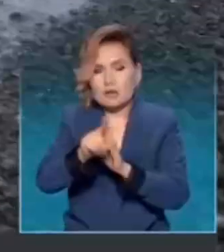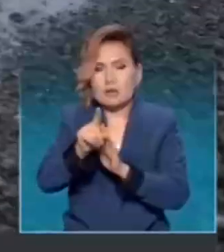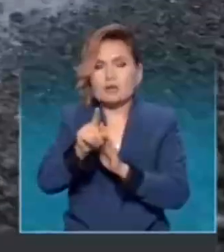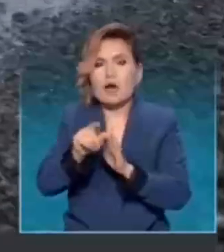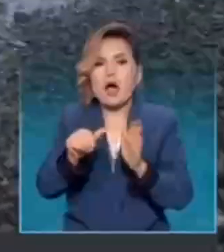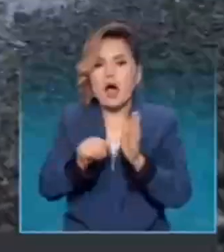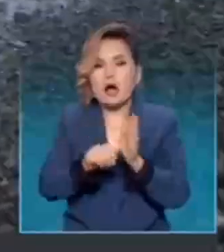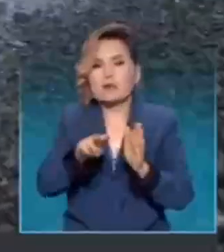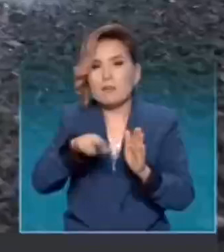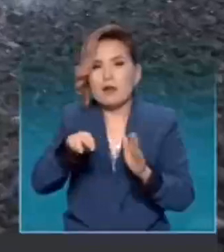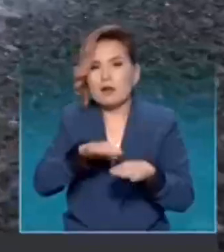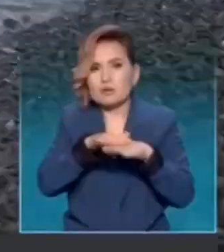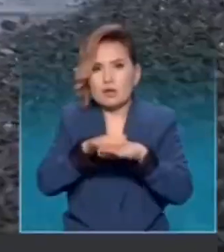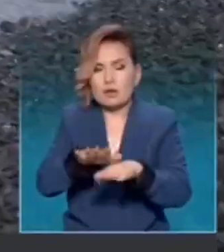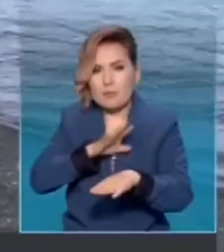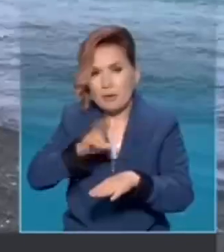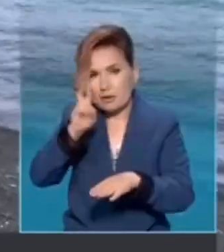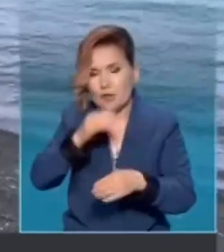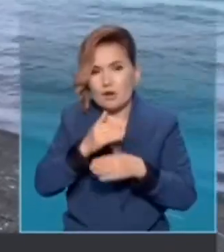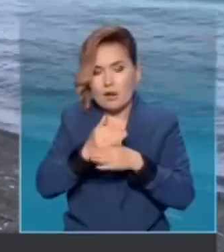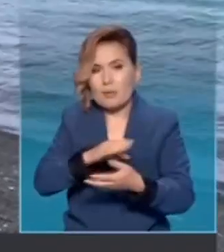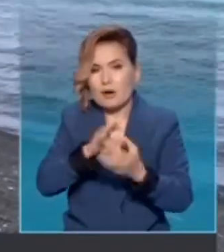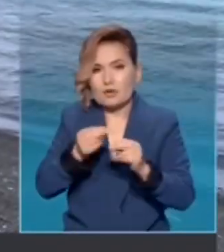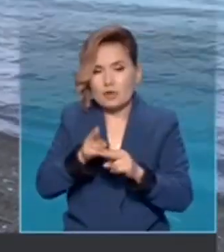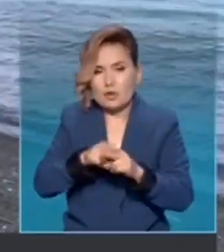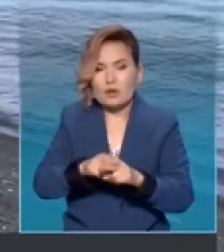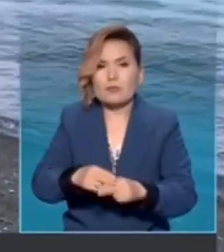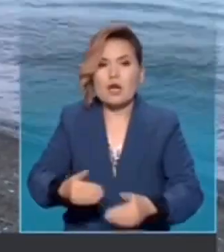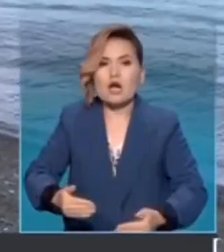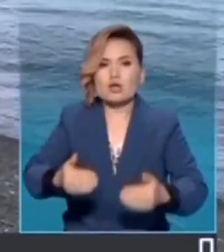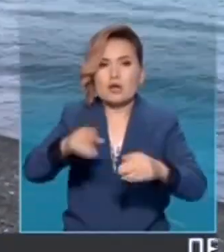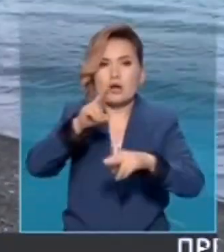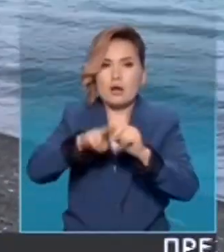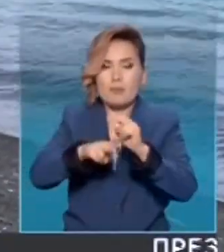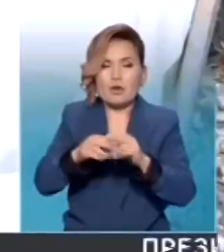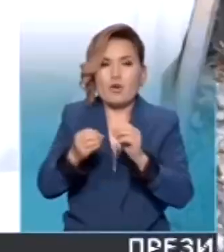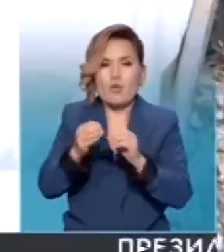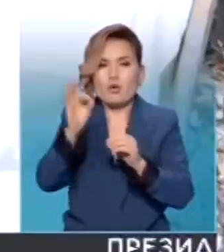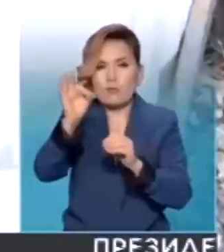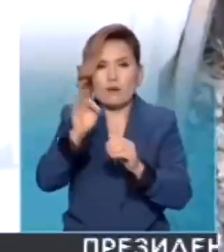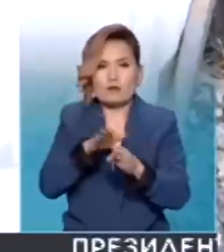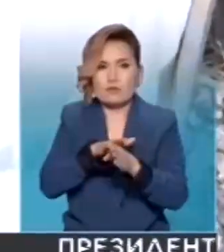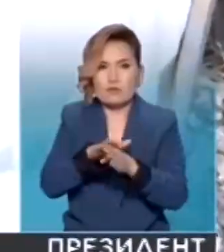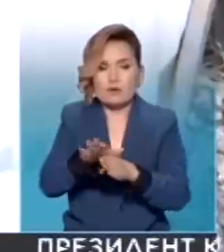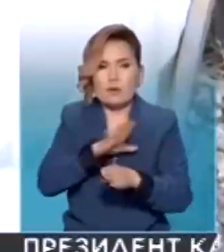жуық қаржы да қарастырылды. Мердігер мекеме 1,5 миллиард теңгеге жалпы жұмыстың тек 10% ғана